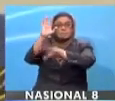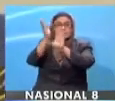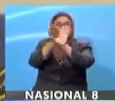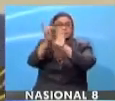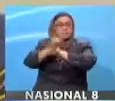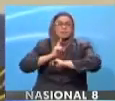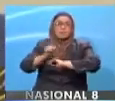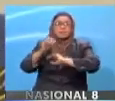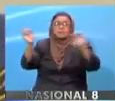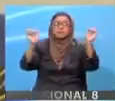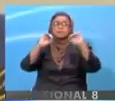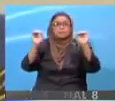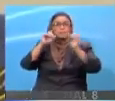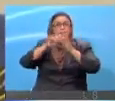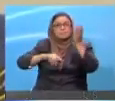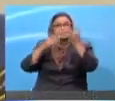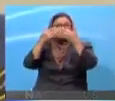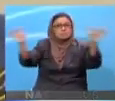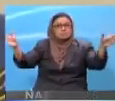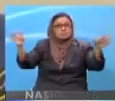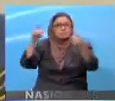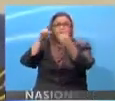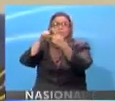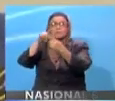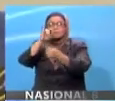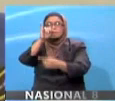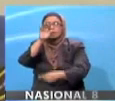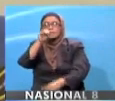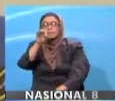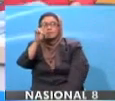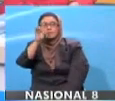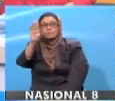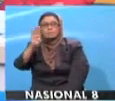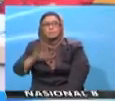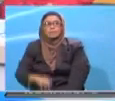mempunyai sebarang pendedahan kepada 1MDB.